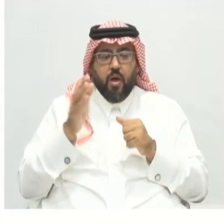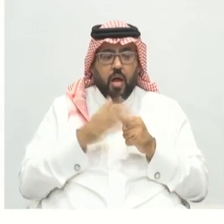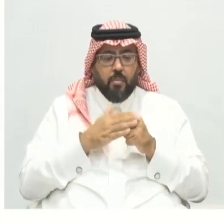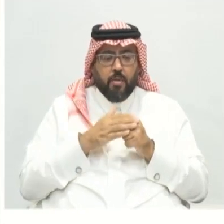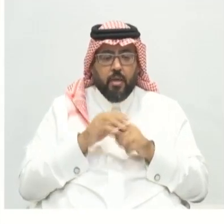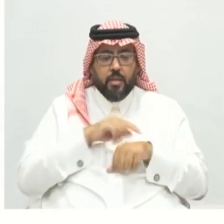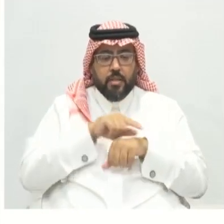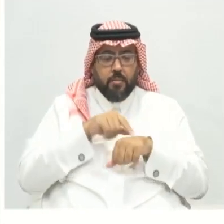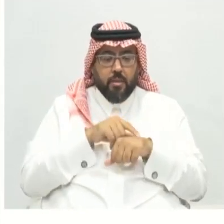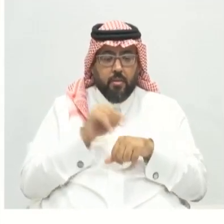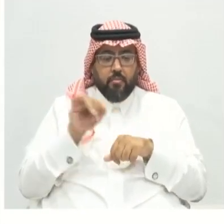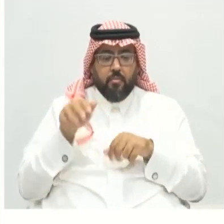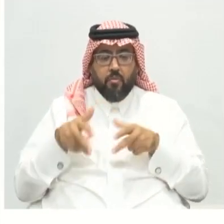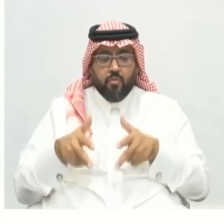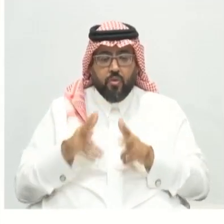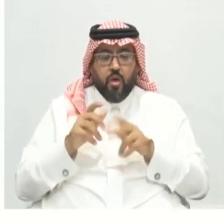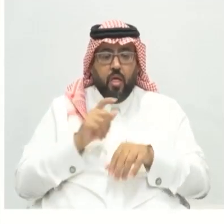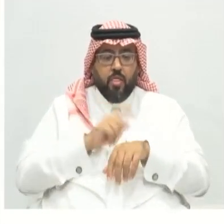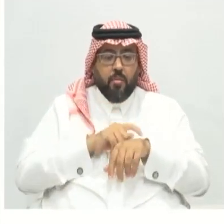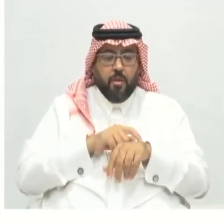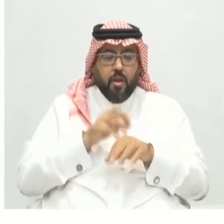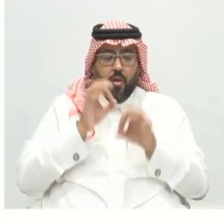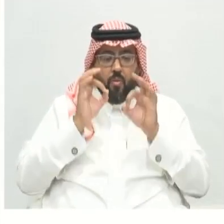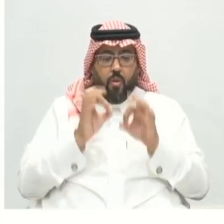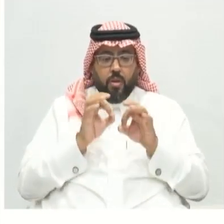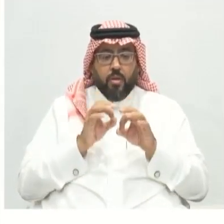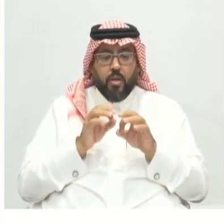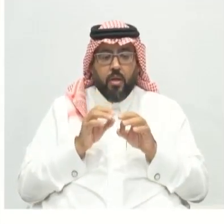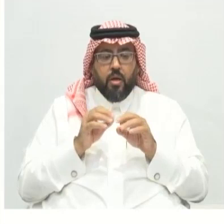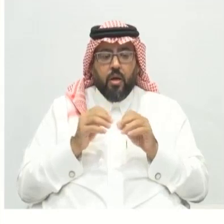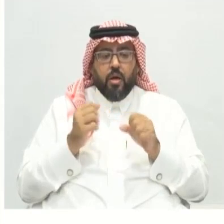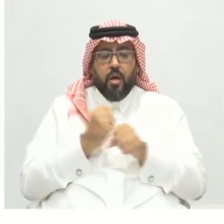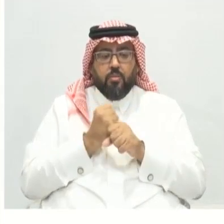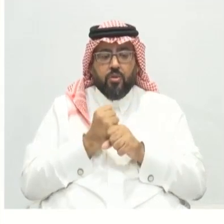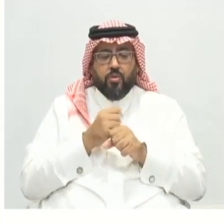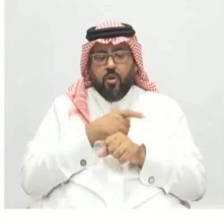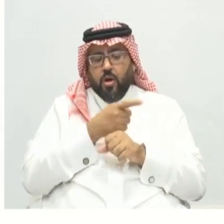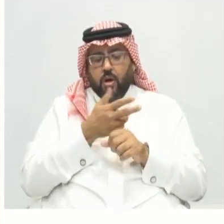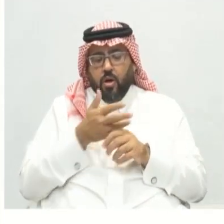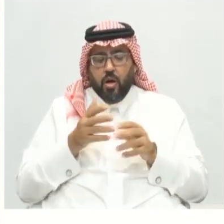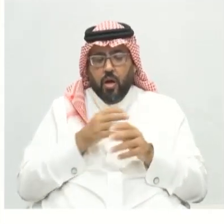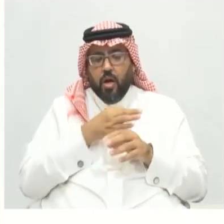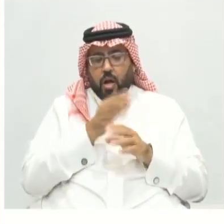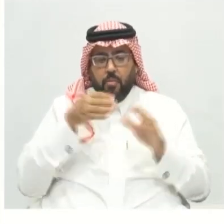زمن المشروع فيتضمن وقت المشروع كاملا ووقت كل نشاط ومهمه